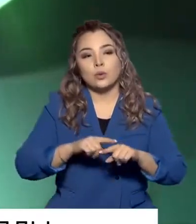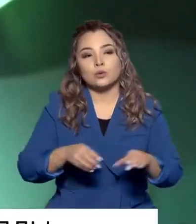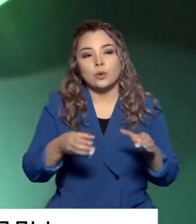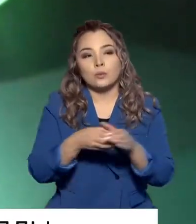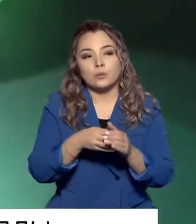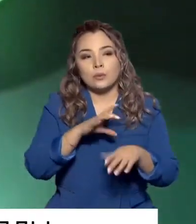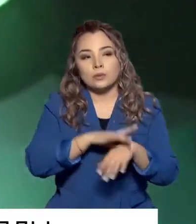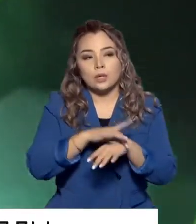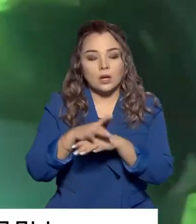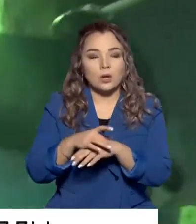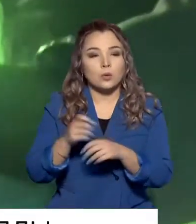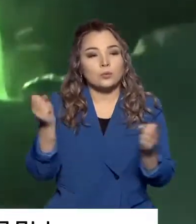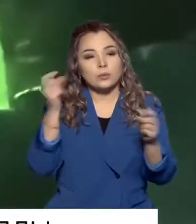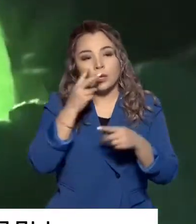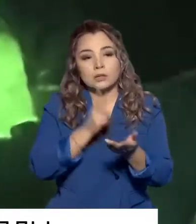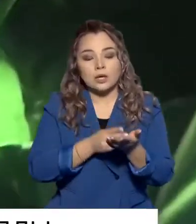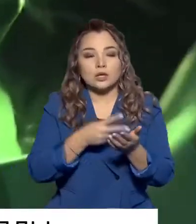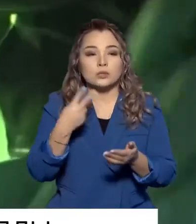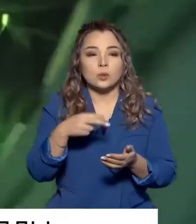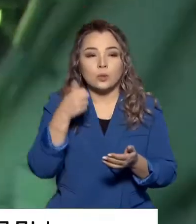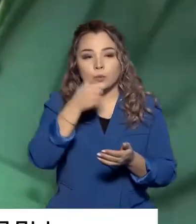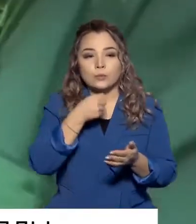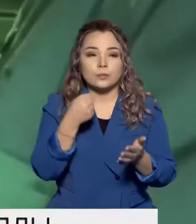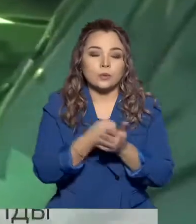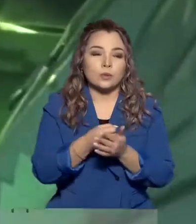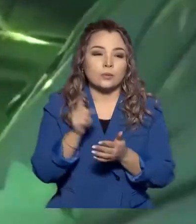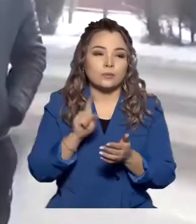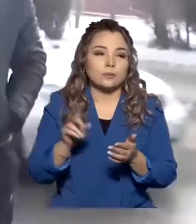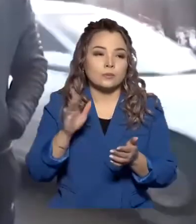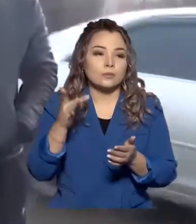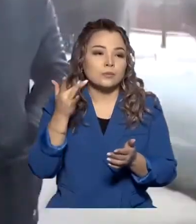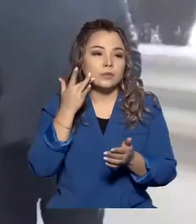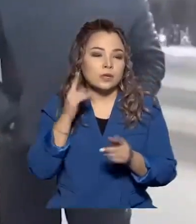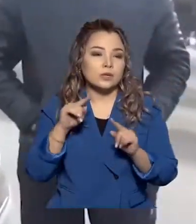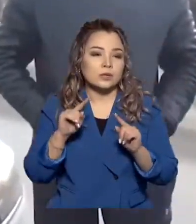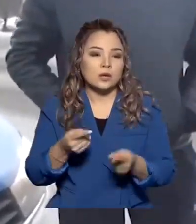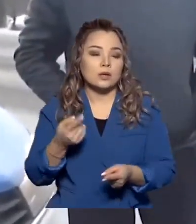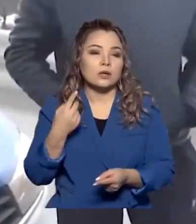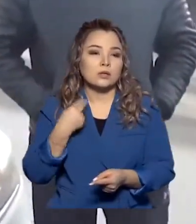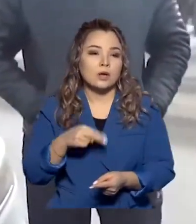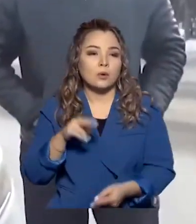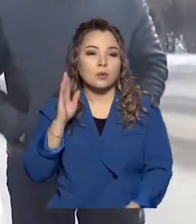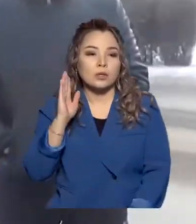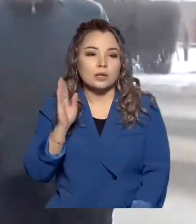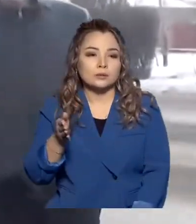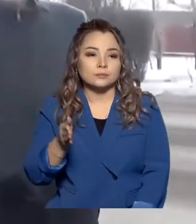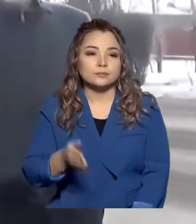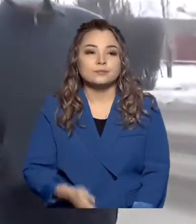екені дәлелденсе, 20 жылға дейін немесе өмір бойы бас бостандығынан айыру жазасы қолданылады.